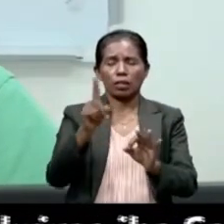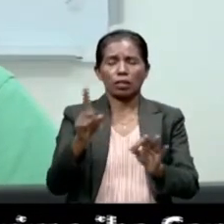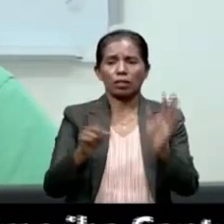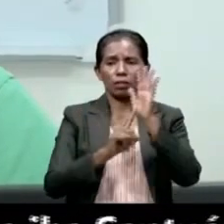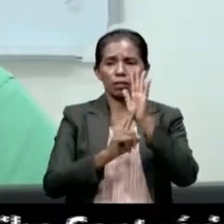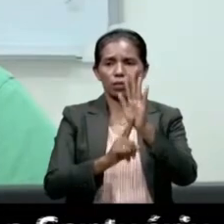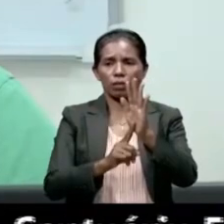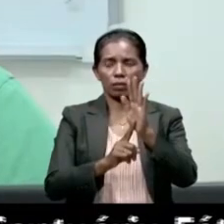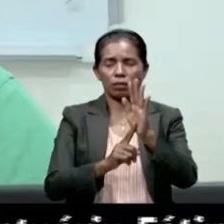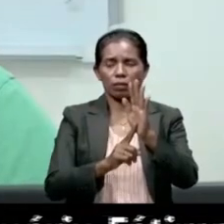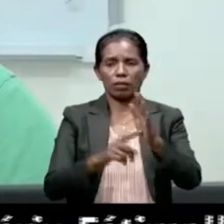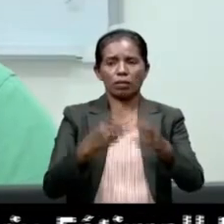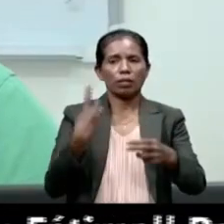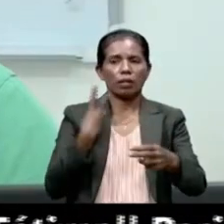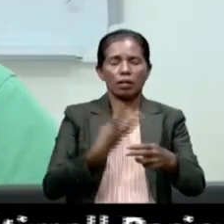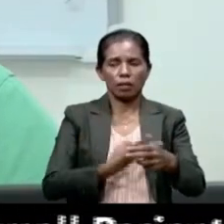hanesa faktor ba ami